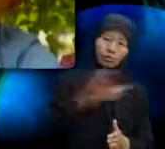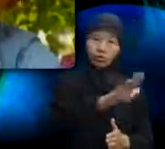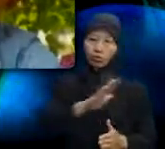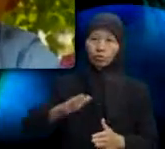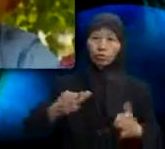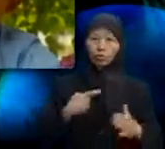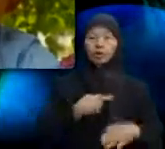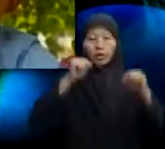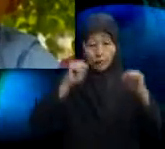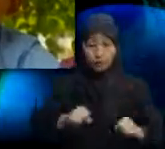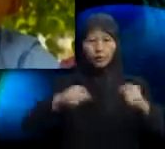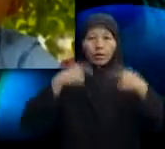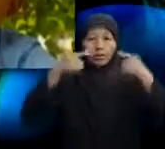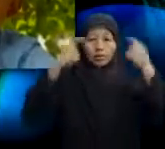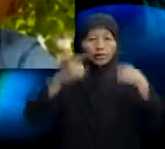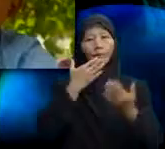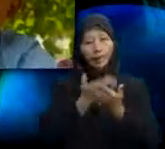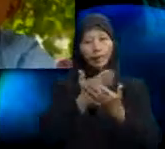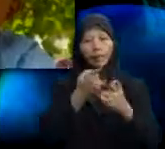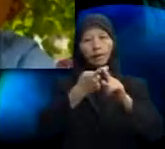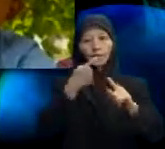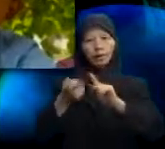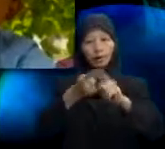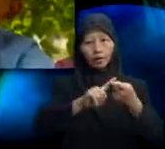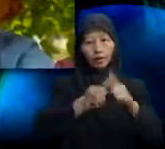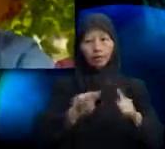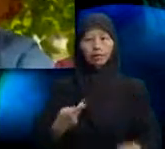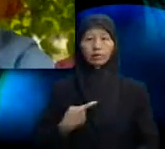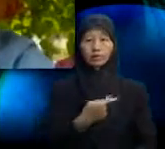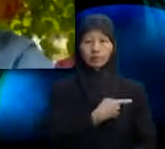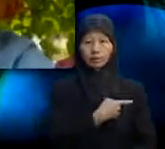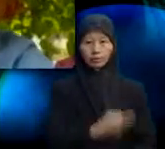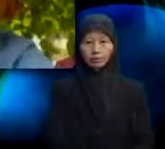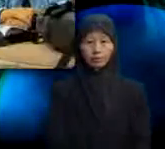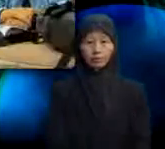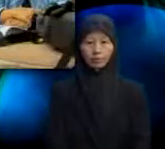semua, kita akan berjaya memperoleh yang baik-baik daripada rakan-rakan kita.